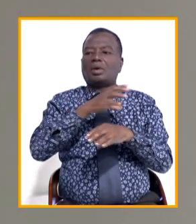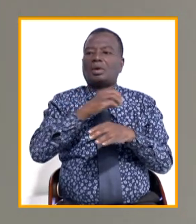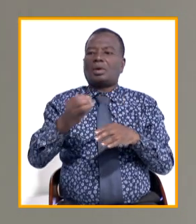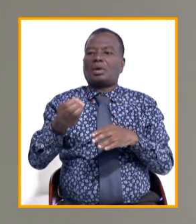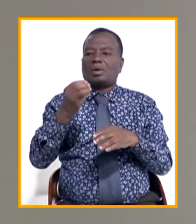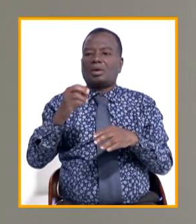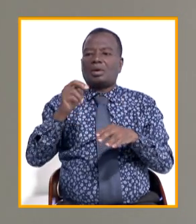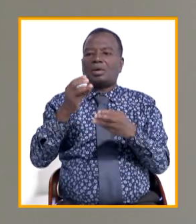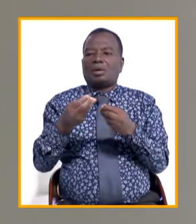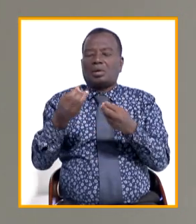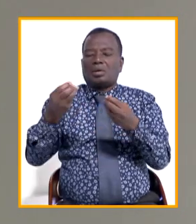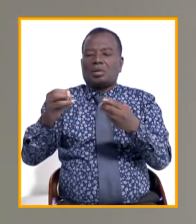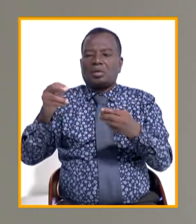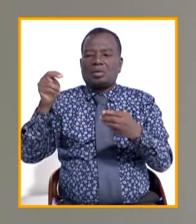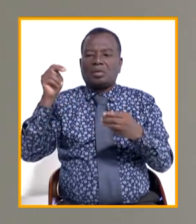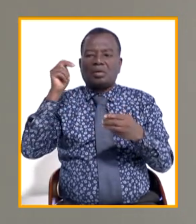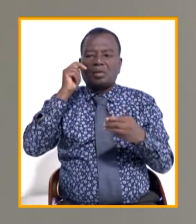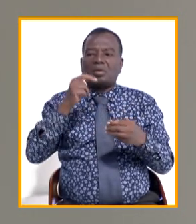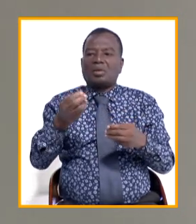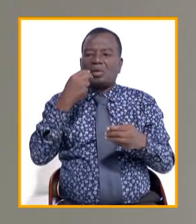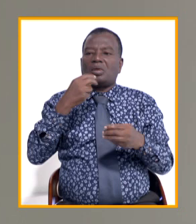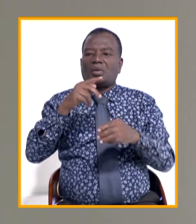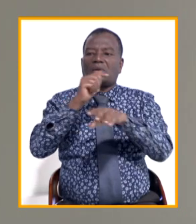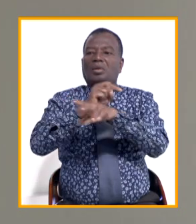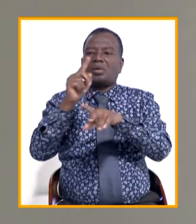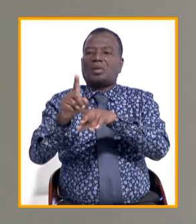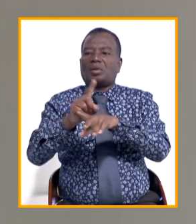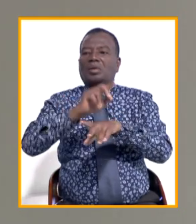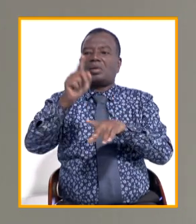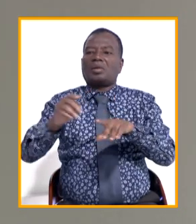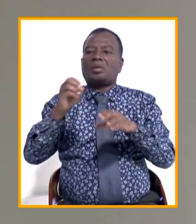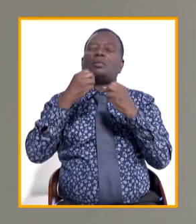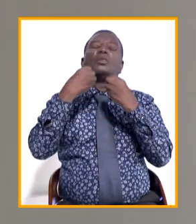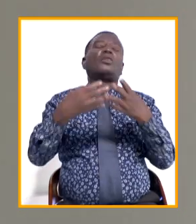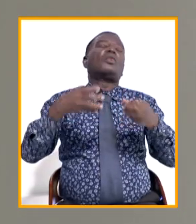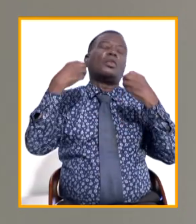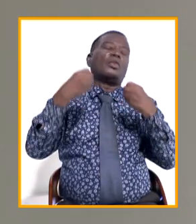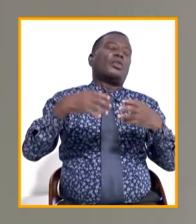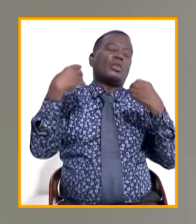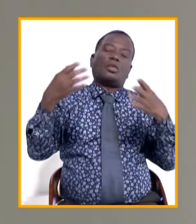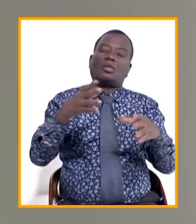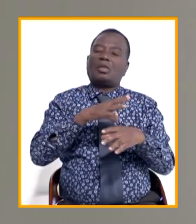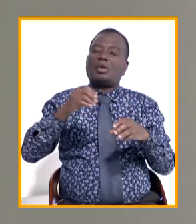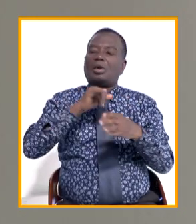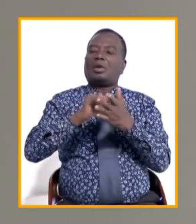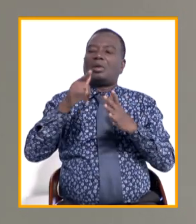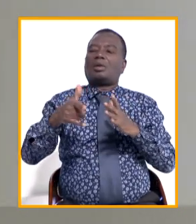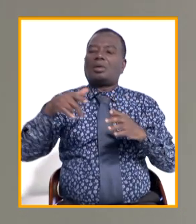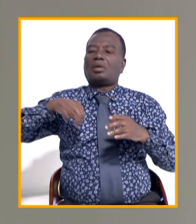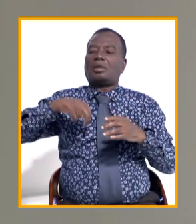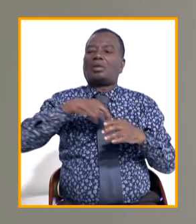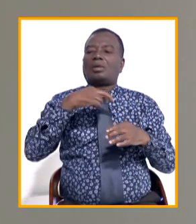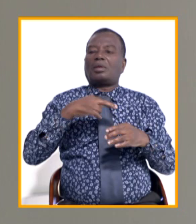consommés au Tchad, en Zambie, en Namibie, et ainsi de suite. Et cela nous